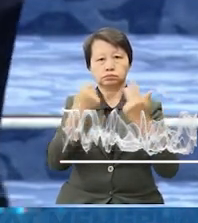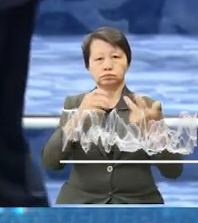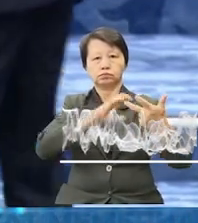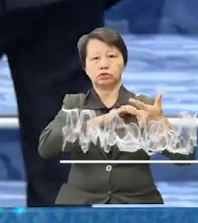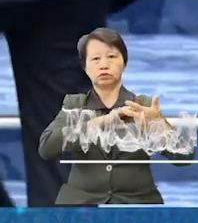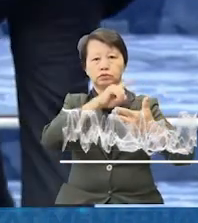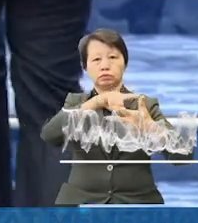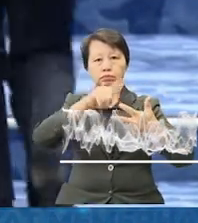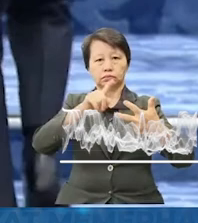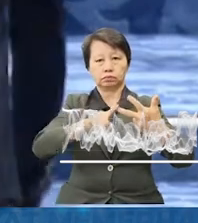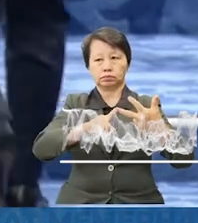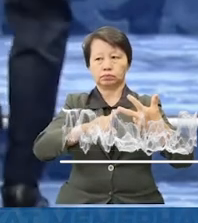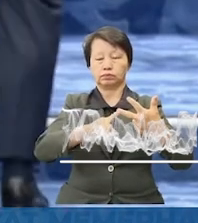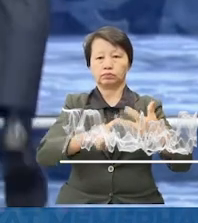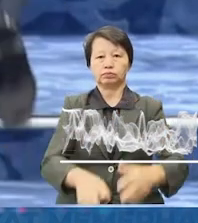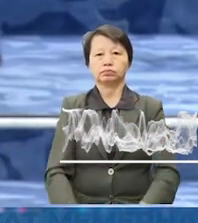polis.